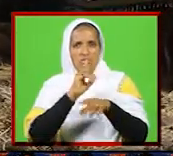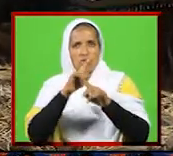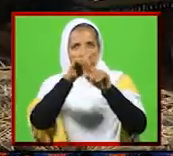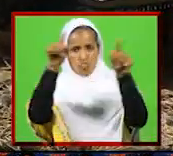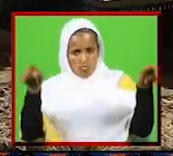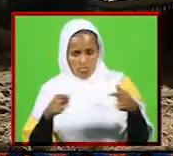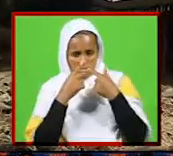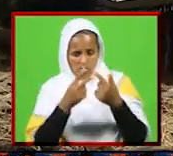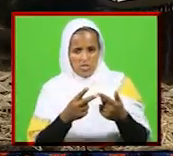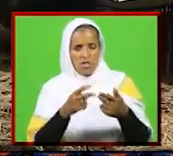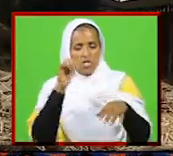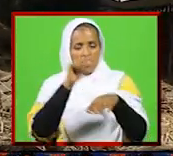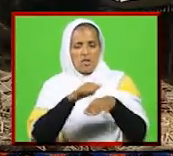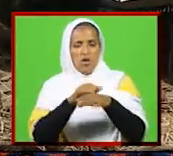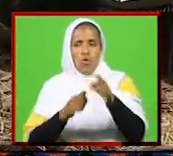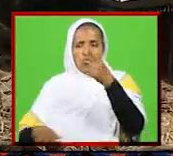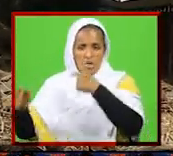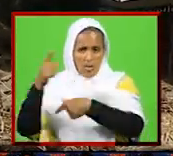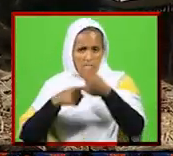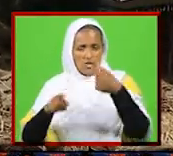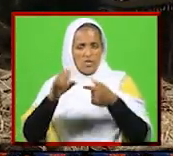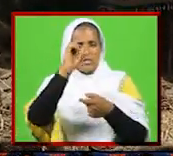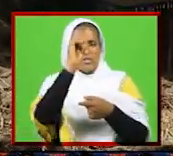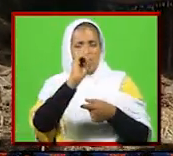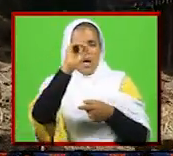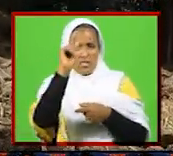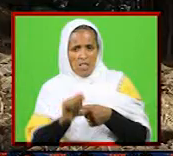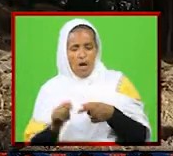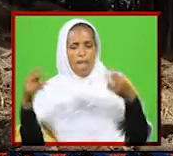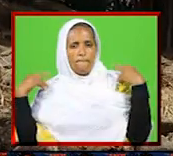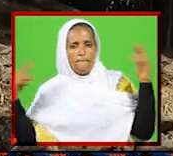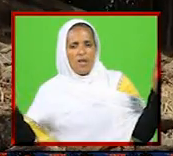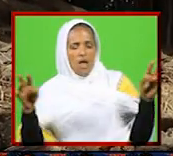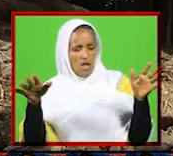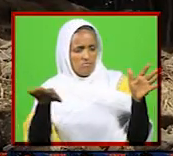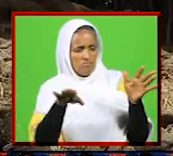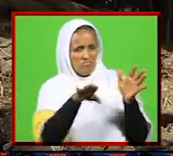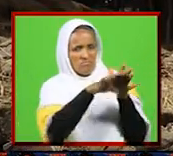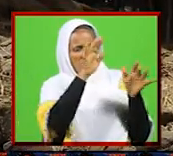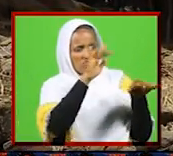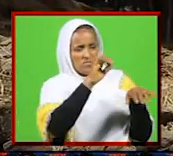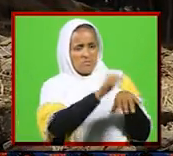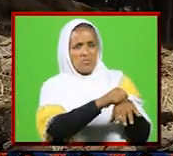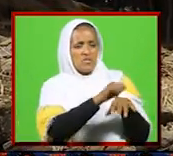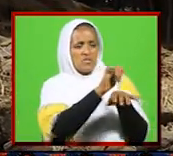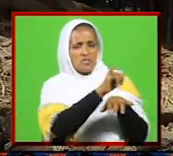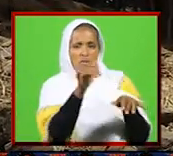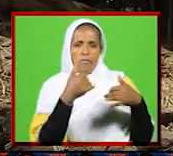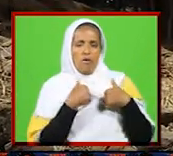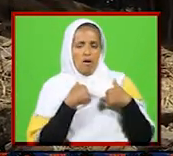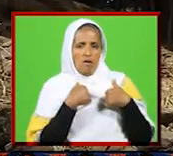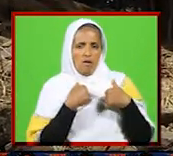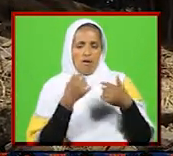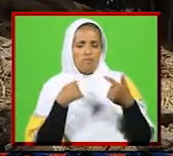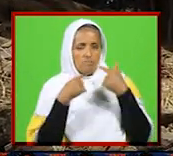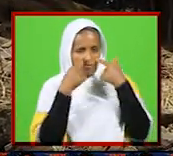ዋናው ቤተ ክርስቲያን ነው። ይሄ ድንጋዩ የመጣው ከጻታ ሚካኤል ነው የሚባለው። ጻታ ላይ የዚህ